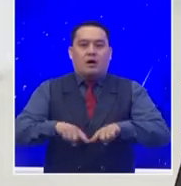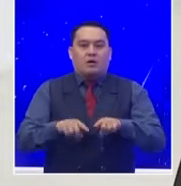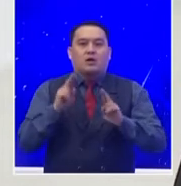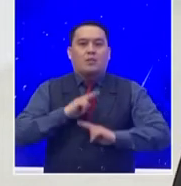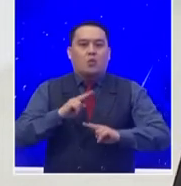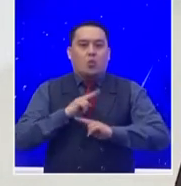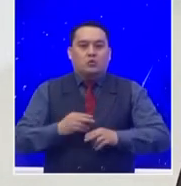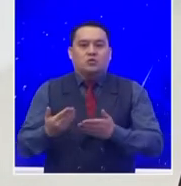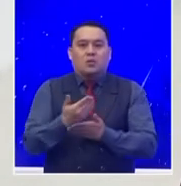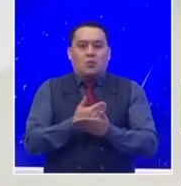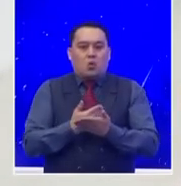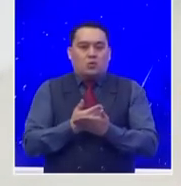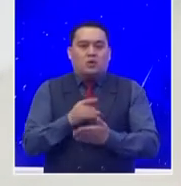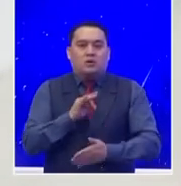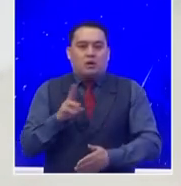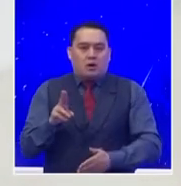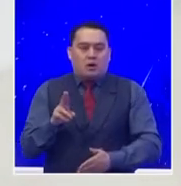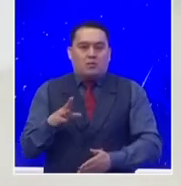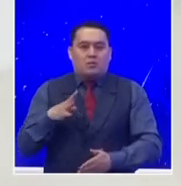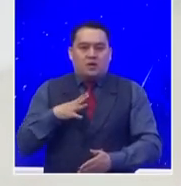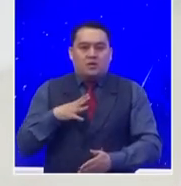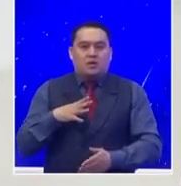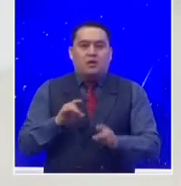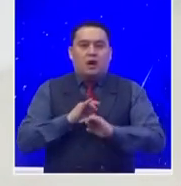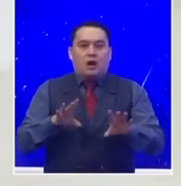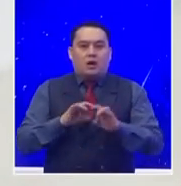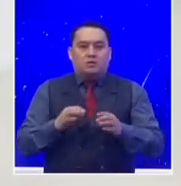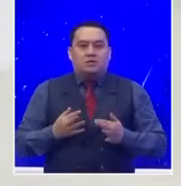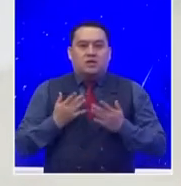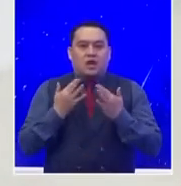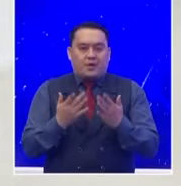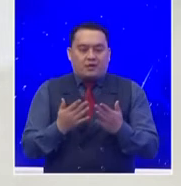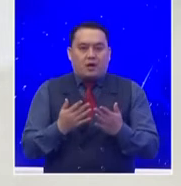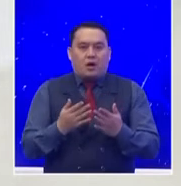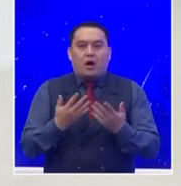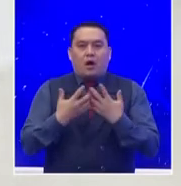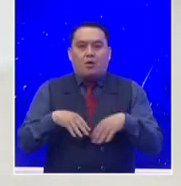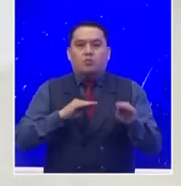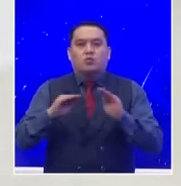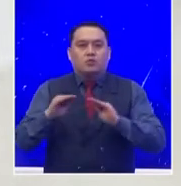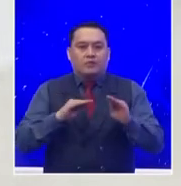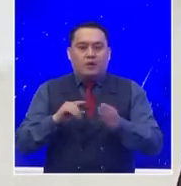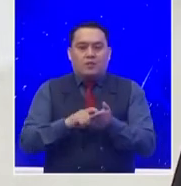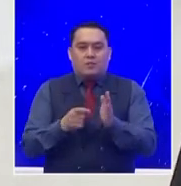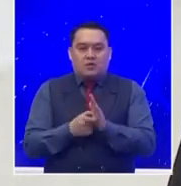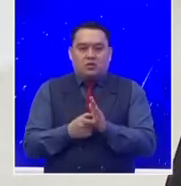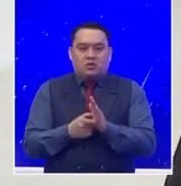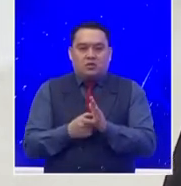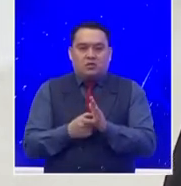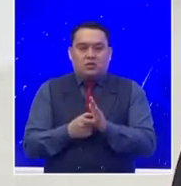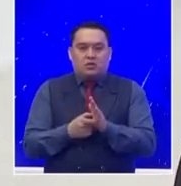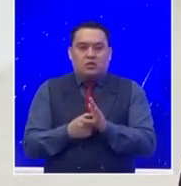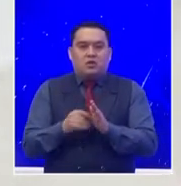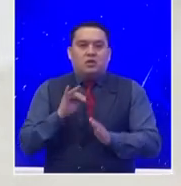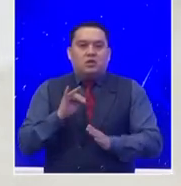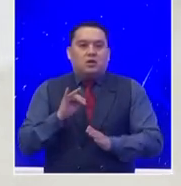работы сборно-эвакуационных пунктов. Здесь были им доведены необходимые требования по оборудованию помещений, по размещению инвентаря, а